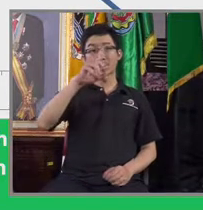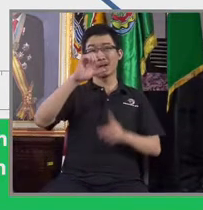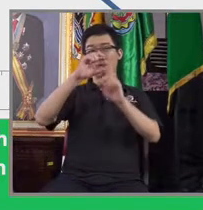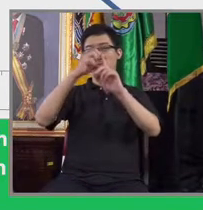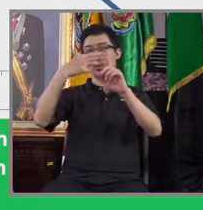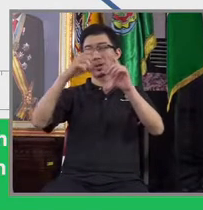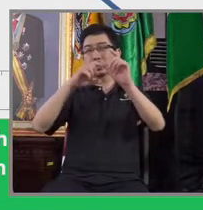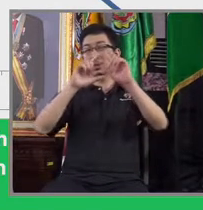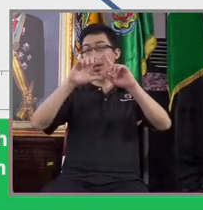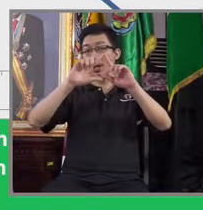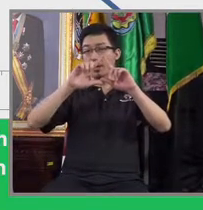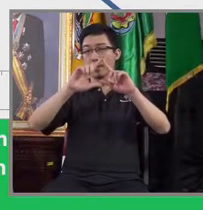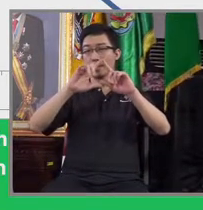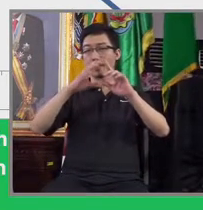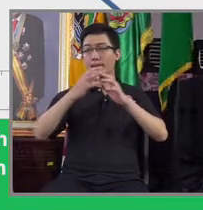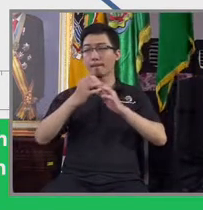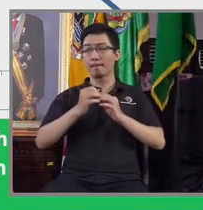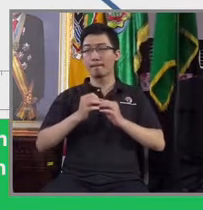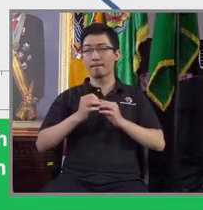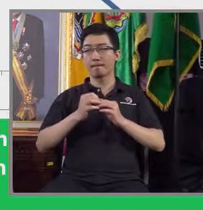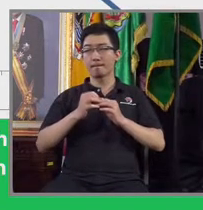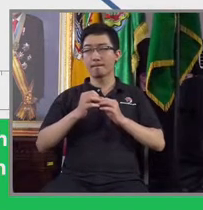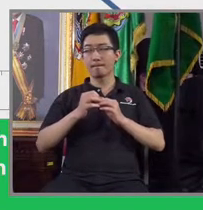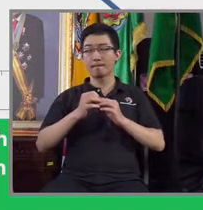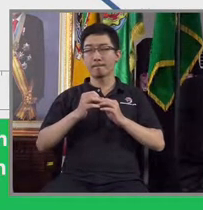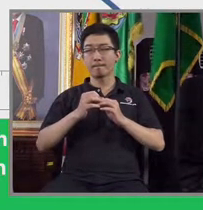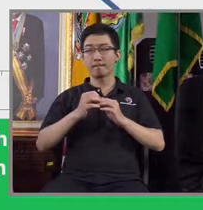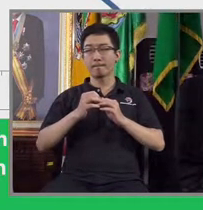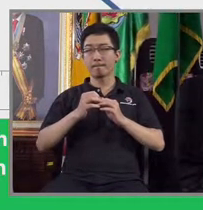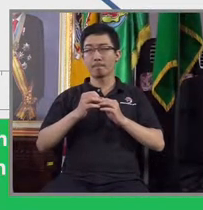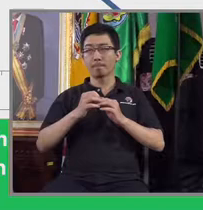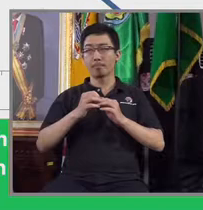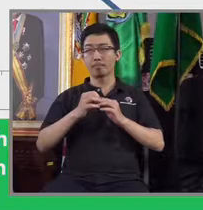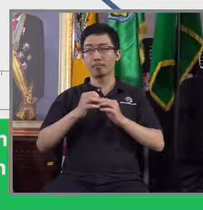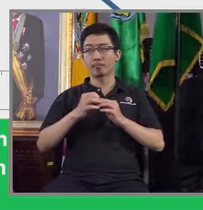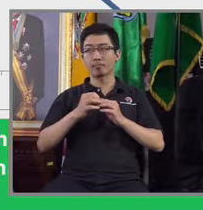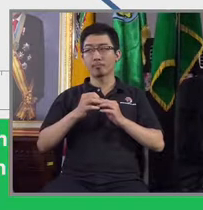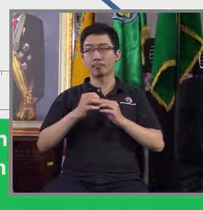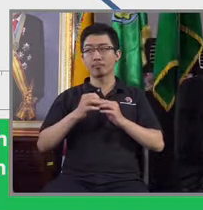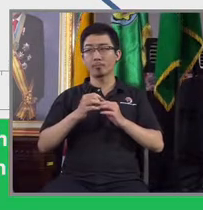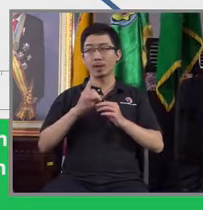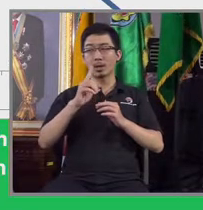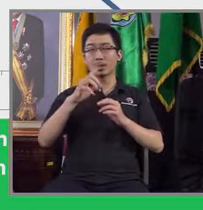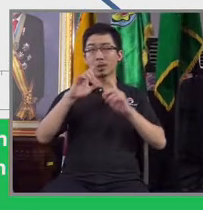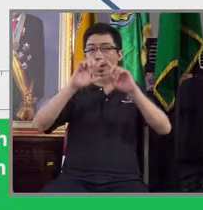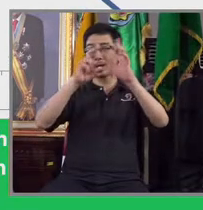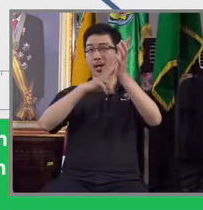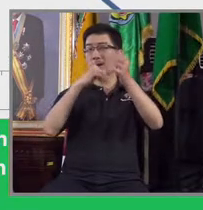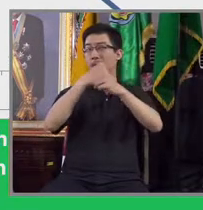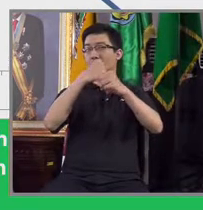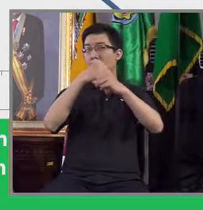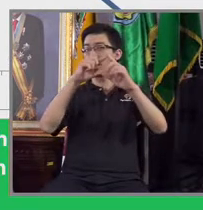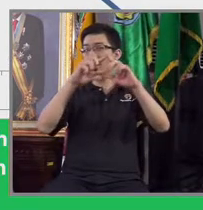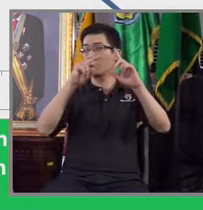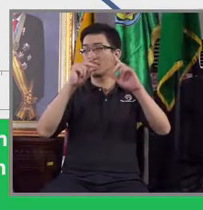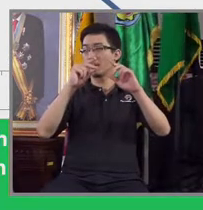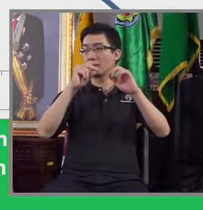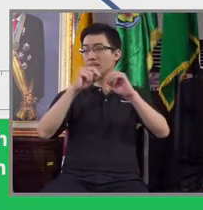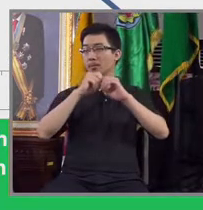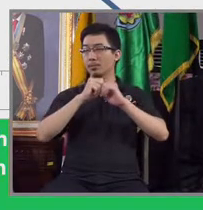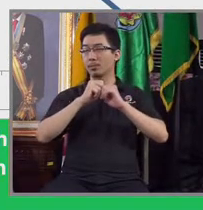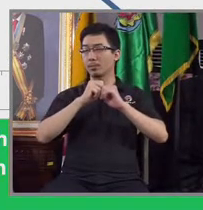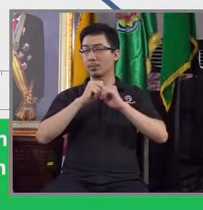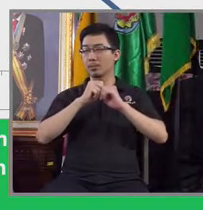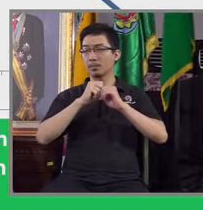menganggarkan dalam APBD esnya minimal untuk yaitu merehab 5 rtlh